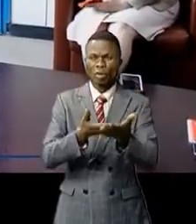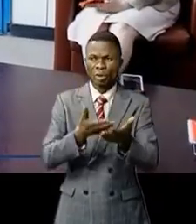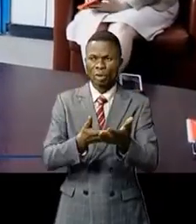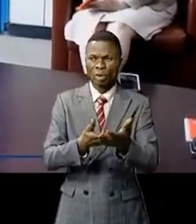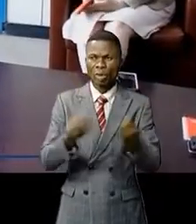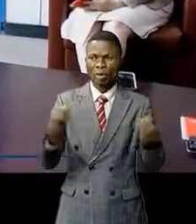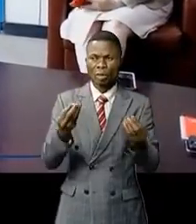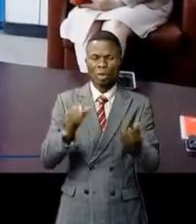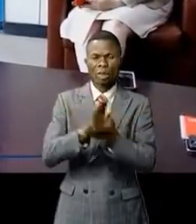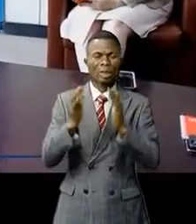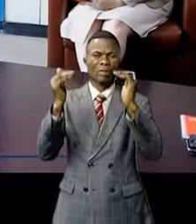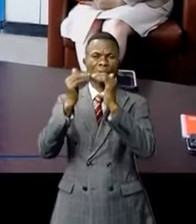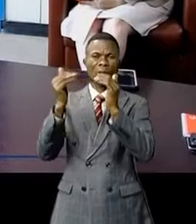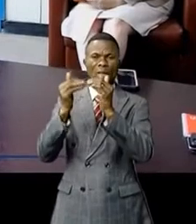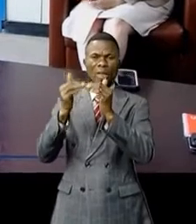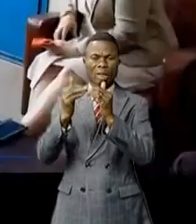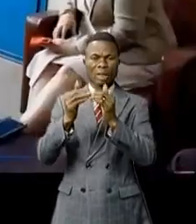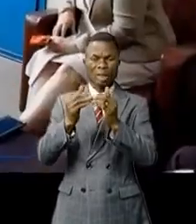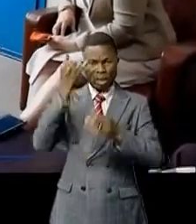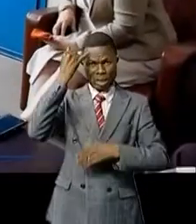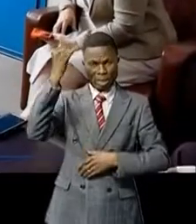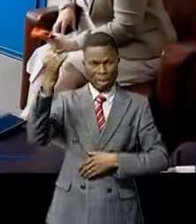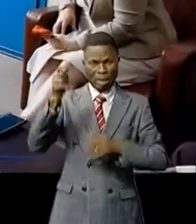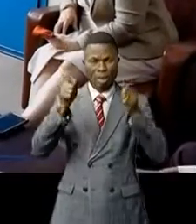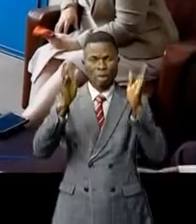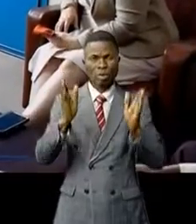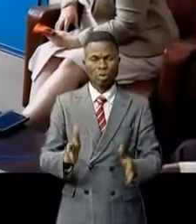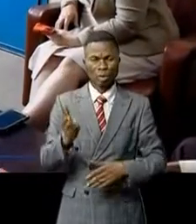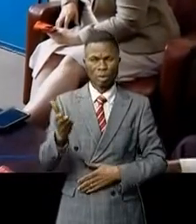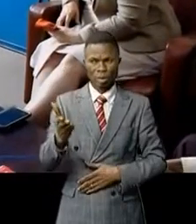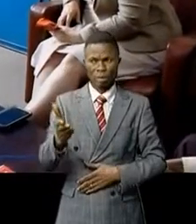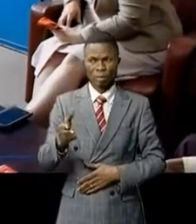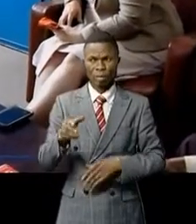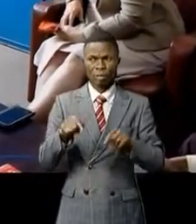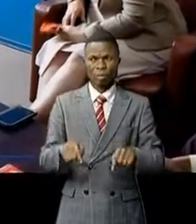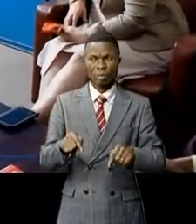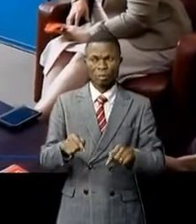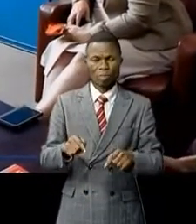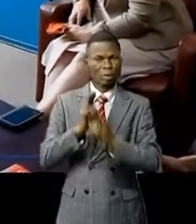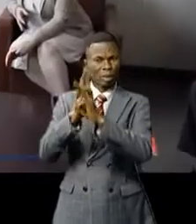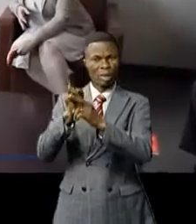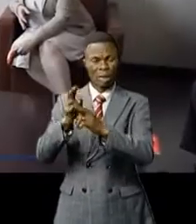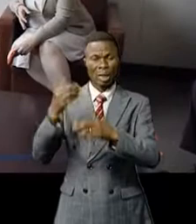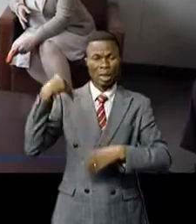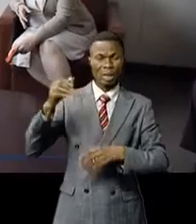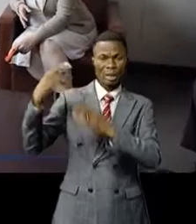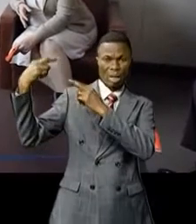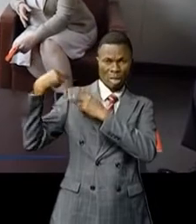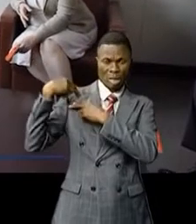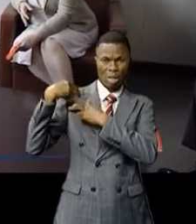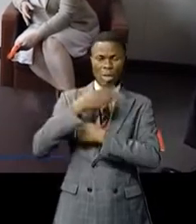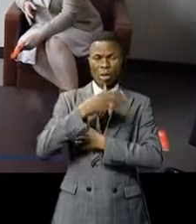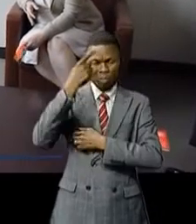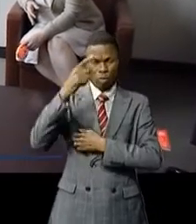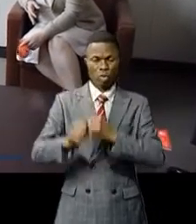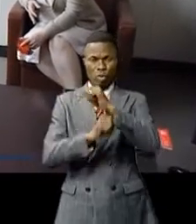faire correspondre à la ligne éditoriale de ce média public. Car ici, c'est l'État qui est le propriétaire au nom du peuple